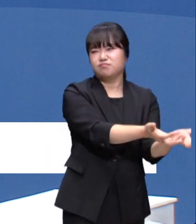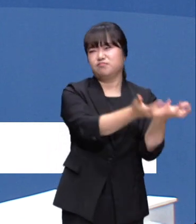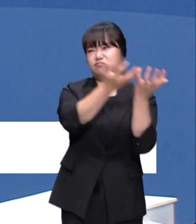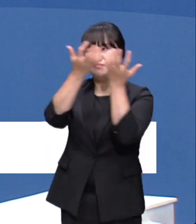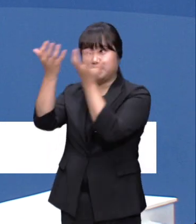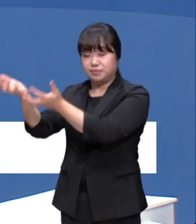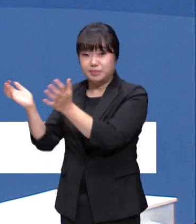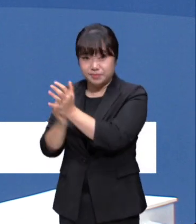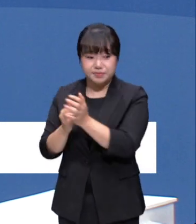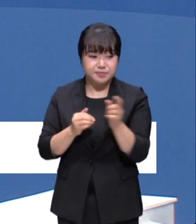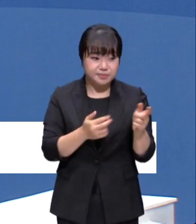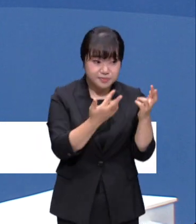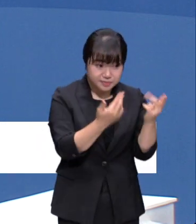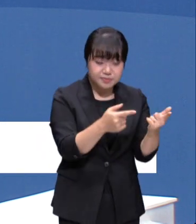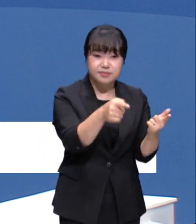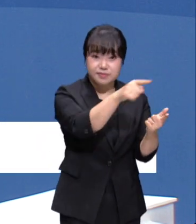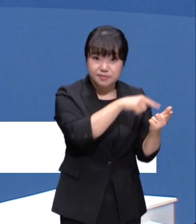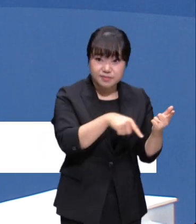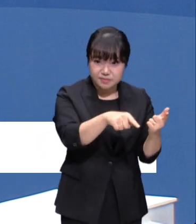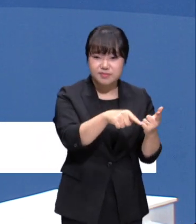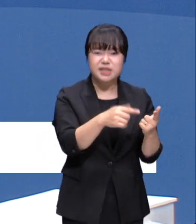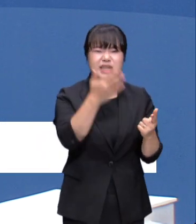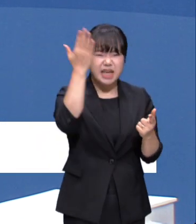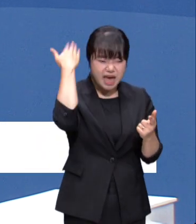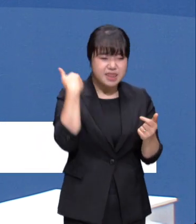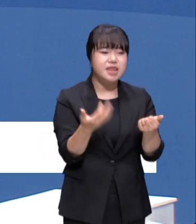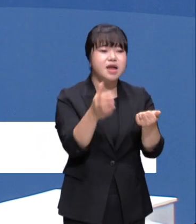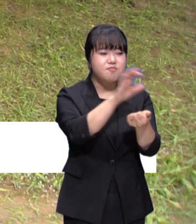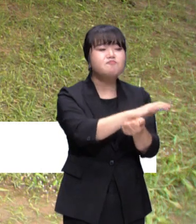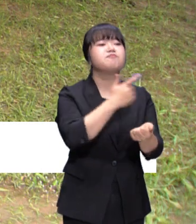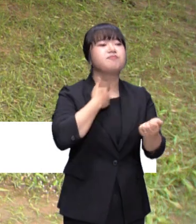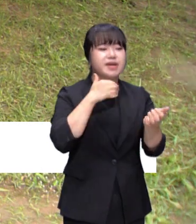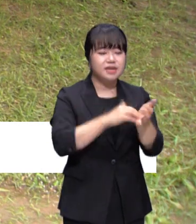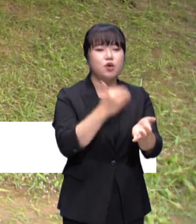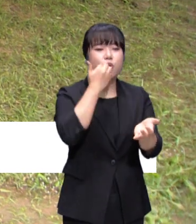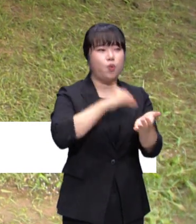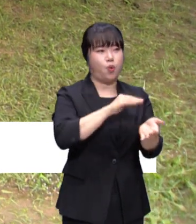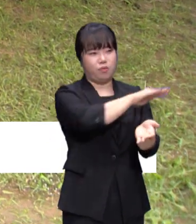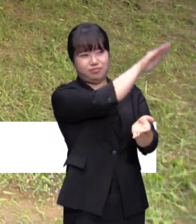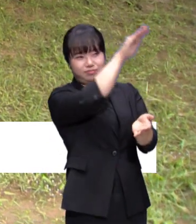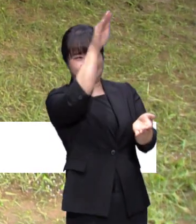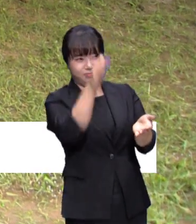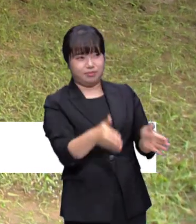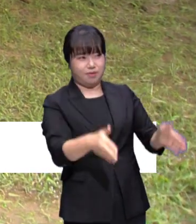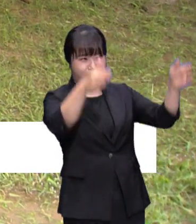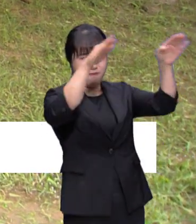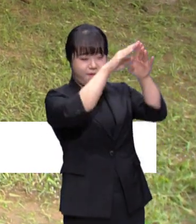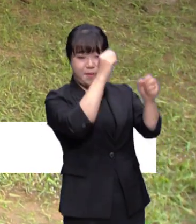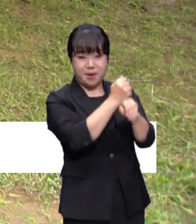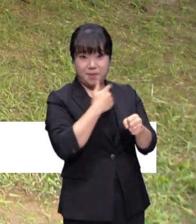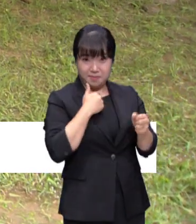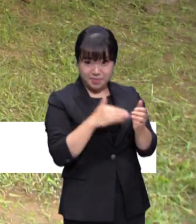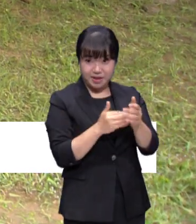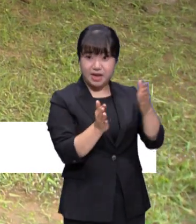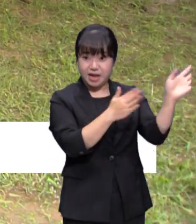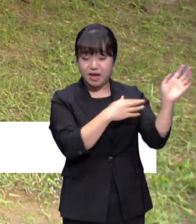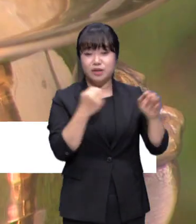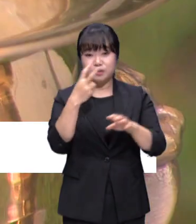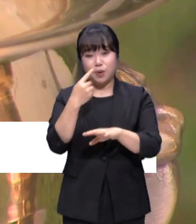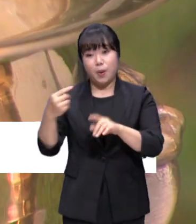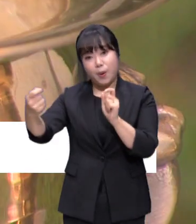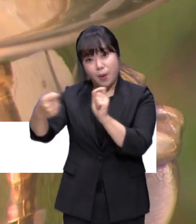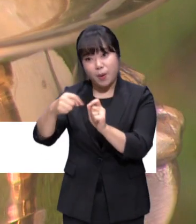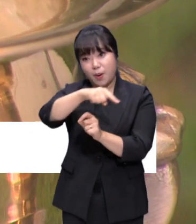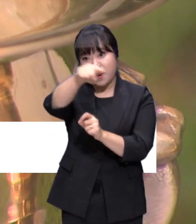설치를 그러니까 이제 합동 묘소가 있던 네. 자리다 하는 표지석을 설치를 하고요. 그리고 그 근처에 뭐 이것저것